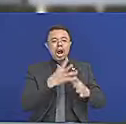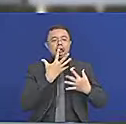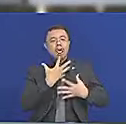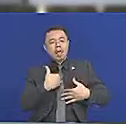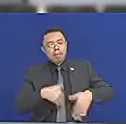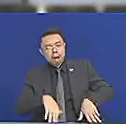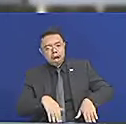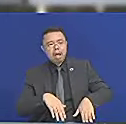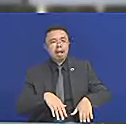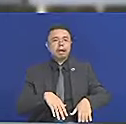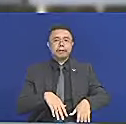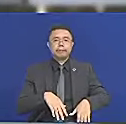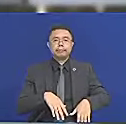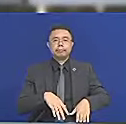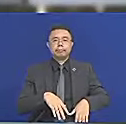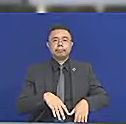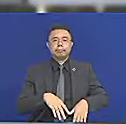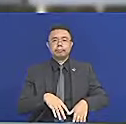lemah,